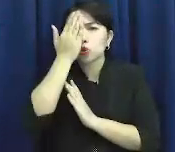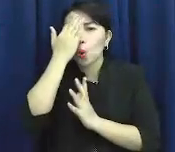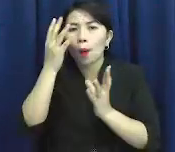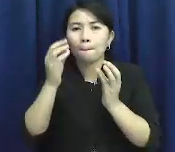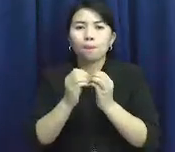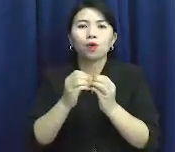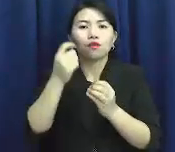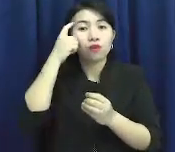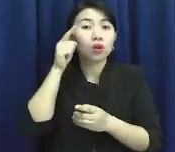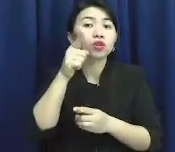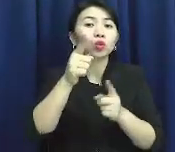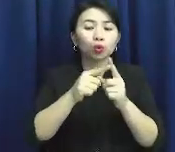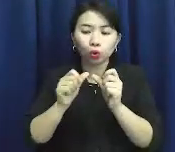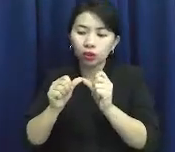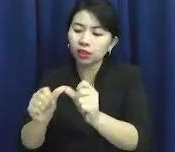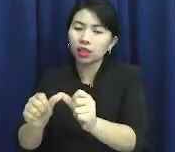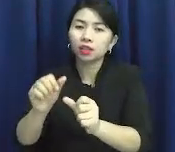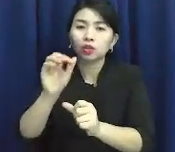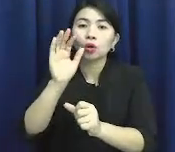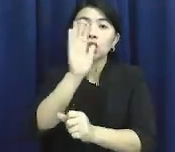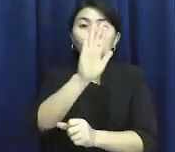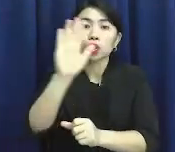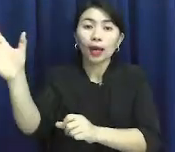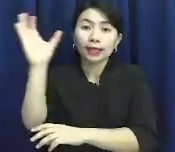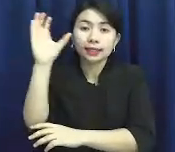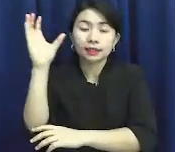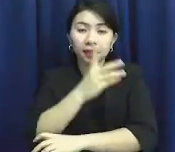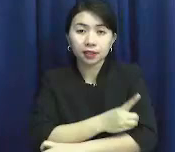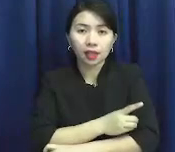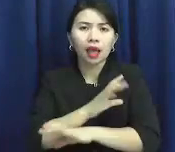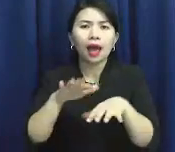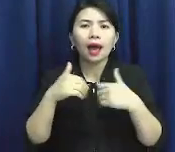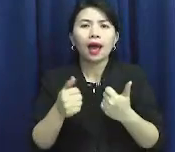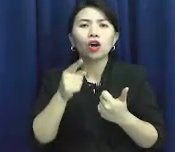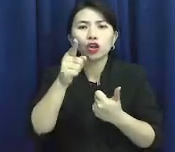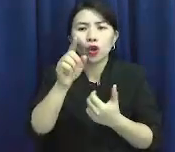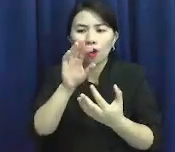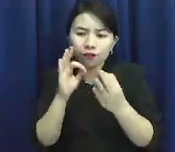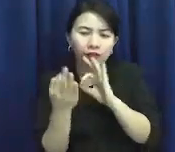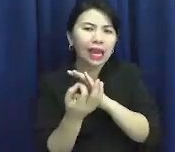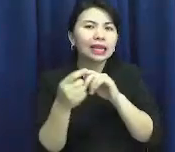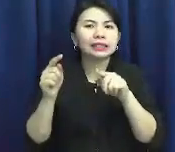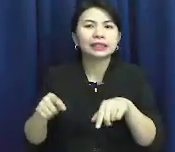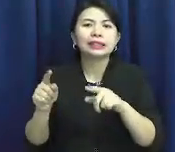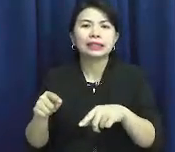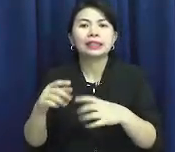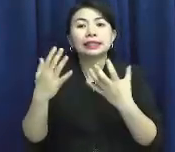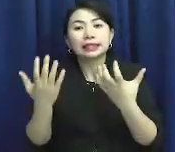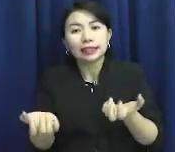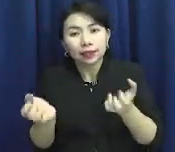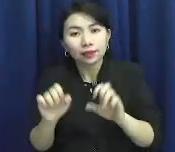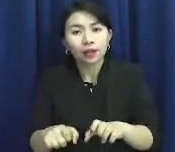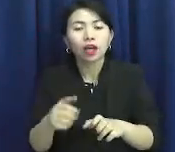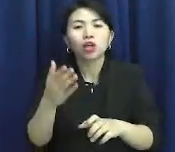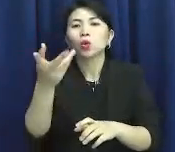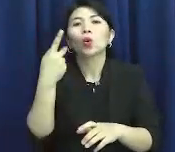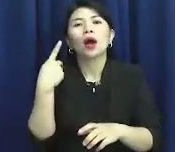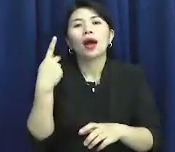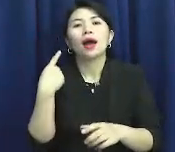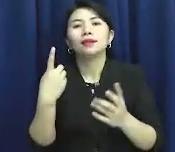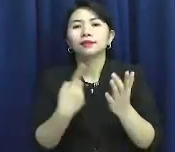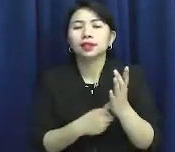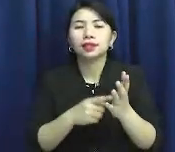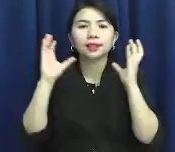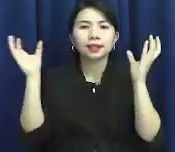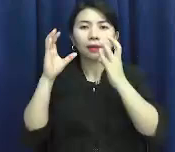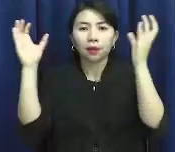magtuloy-tuloy ka ng Christmas season kung paano mo ito haharapin. Magkakaroon ka ng kaalaman na kasama ang pagkatakot mo sa Diyos.